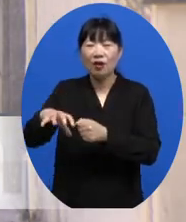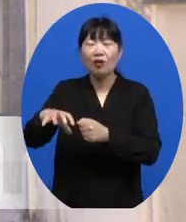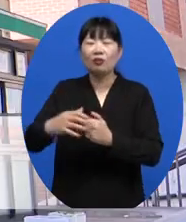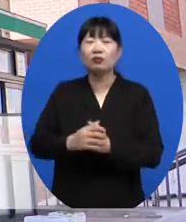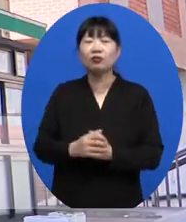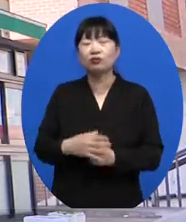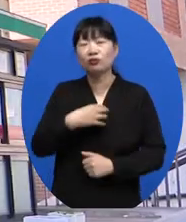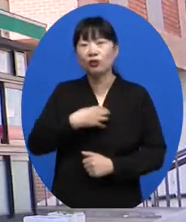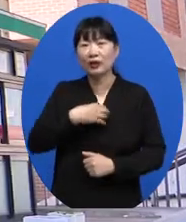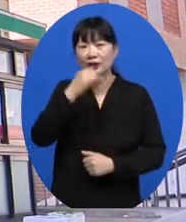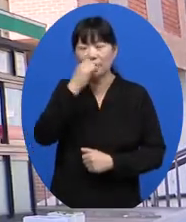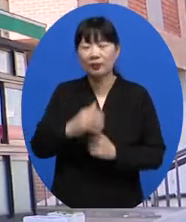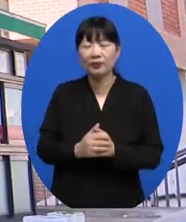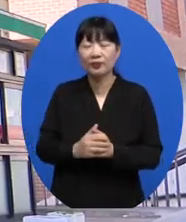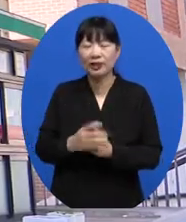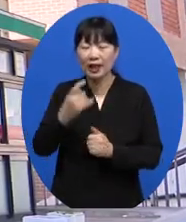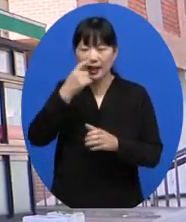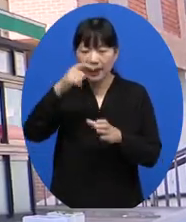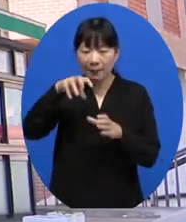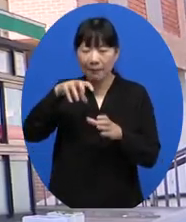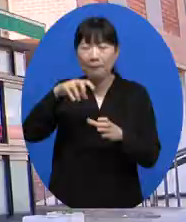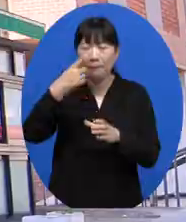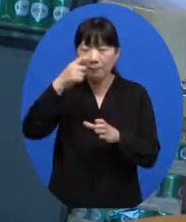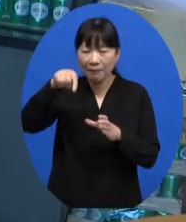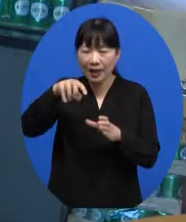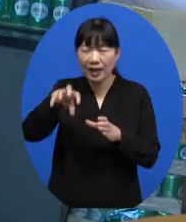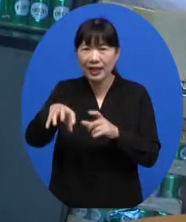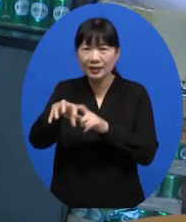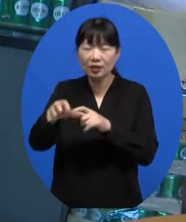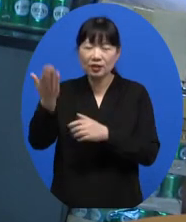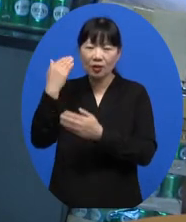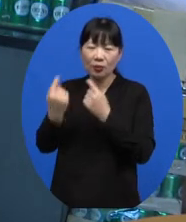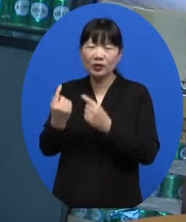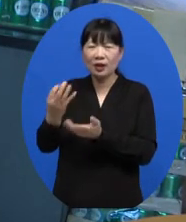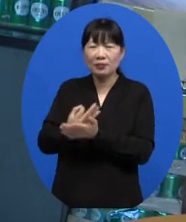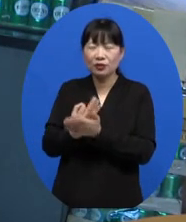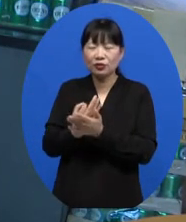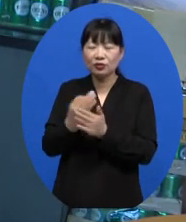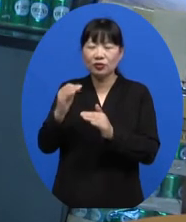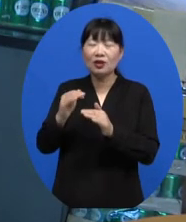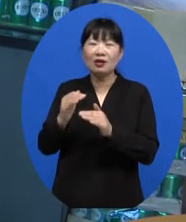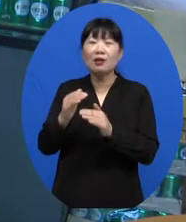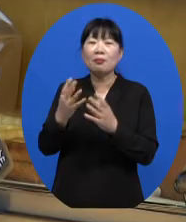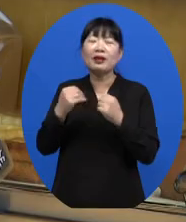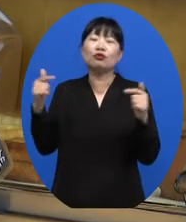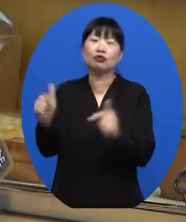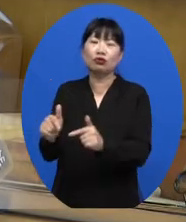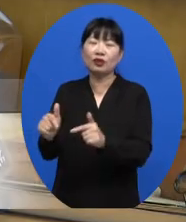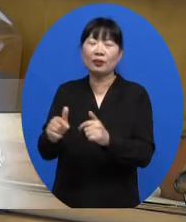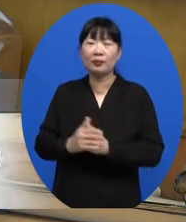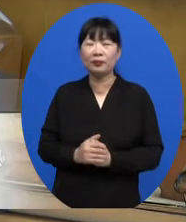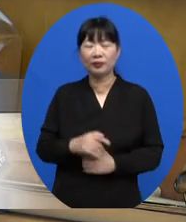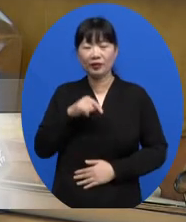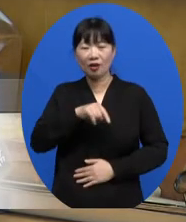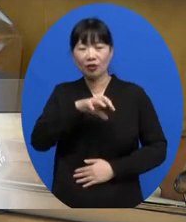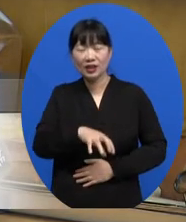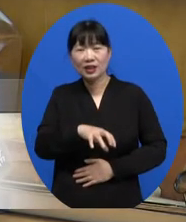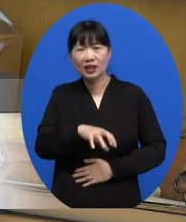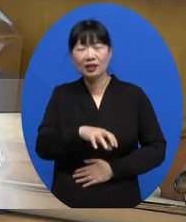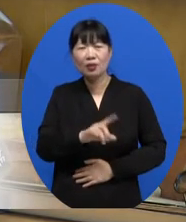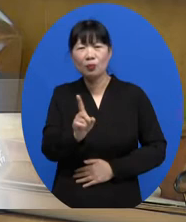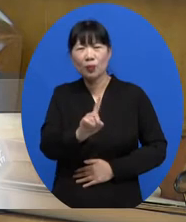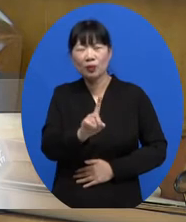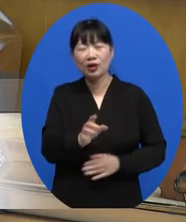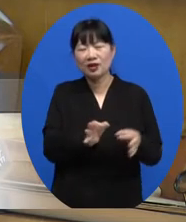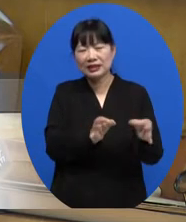우려됩니다. 인근에서 카페를 운영하는 상윤 회장은 전보다 매출 차이가 크다고 이야기합니다. 여기가 일단은